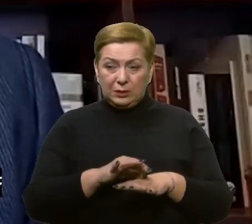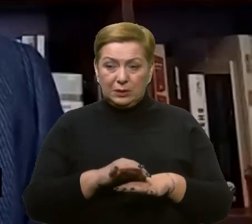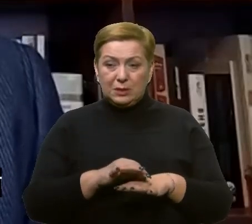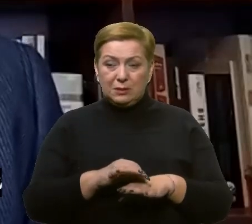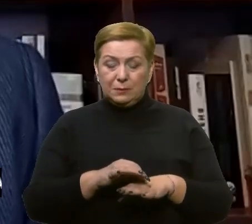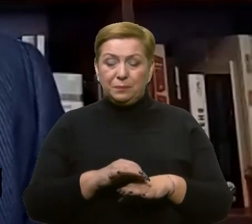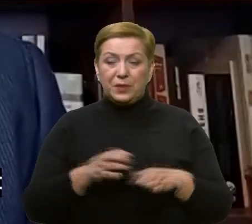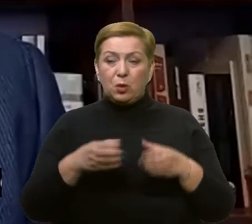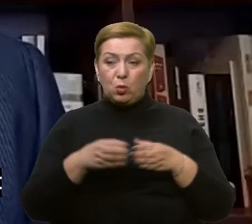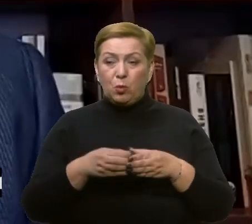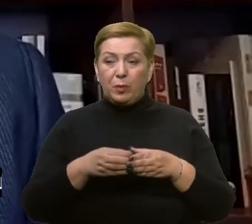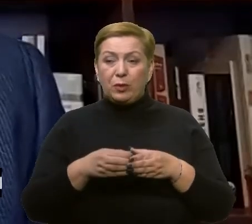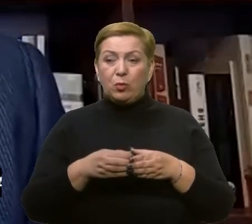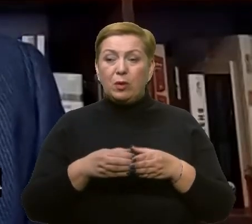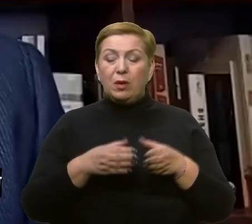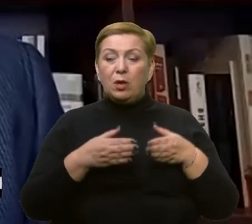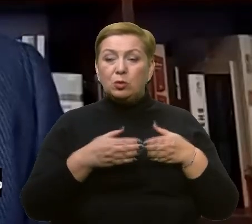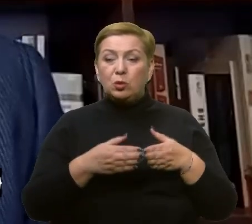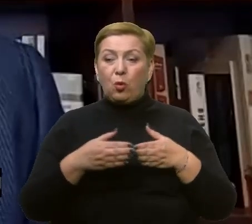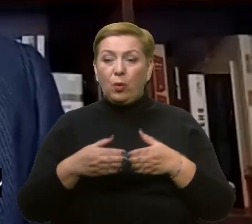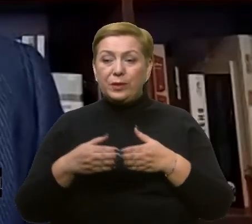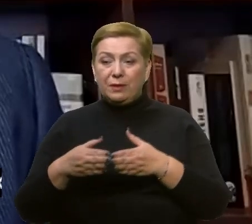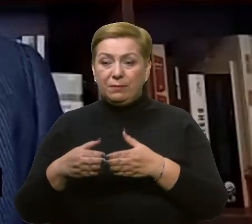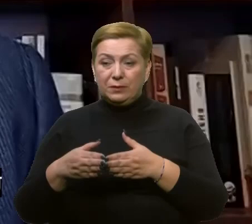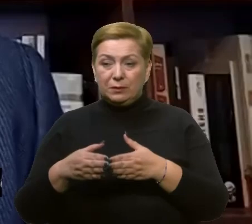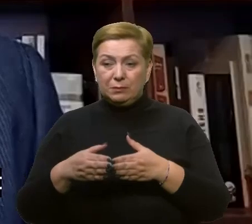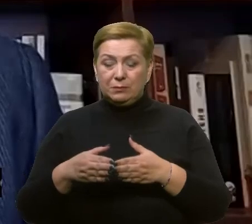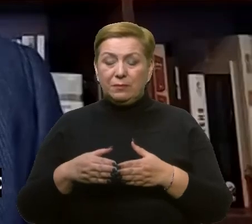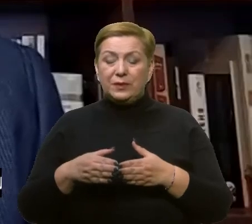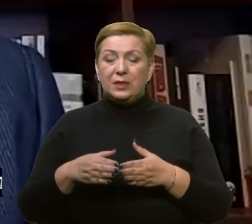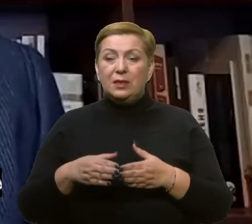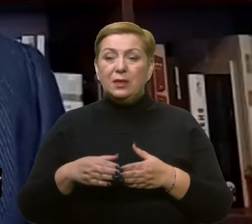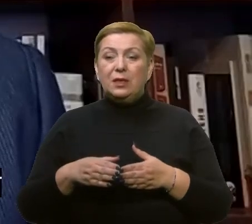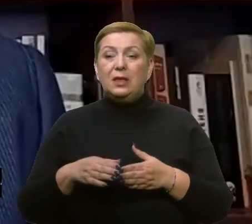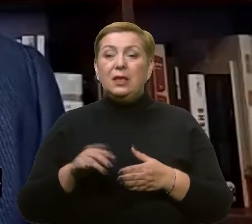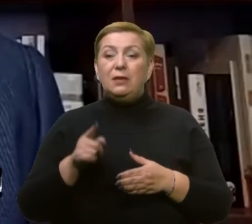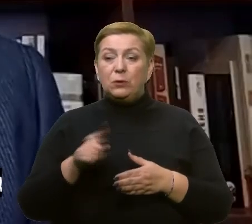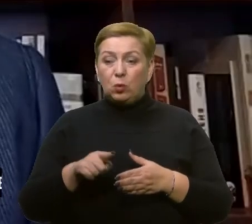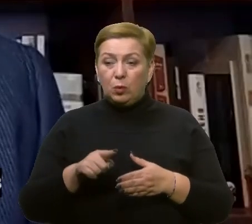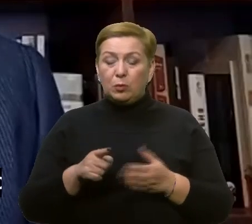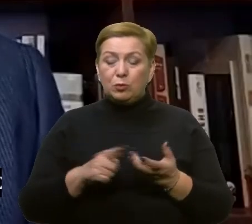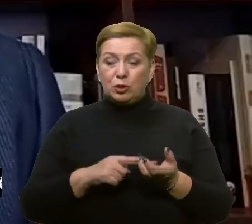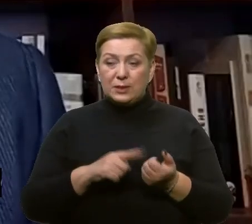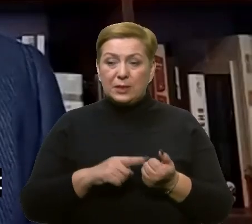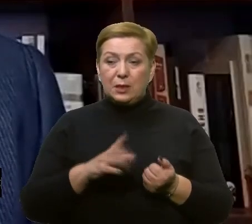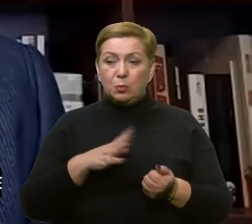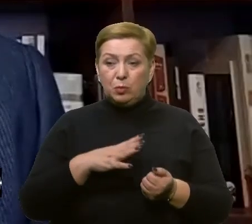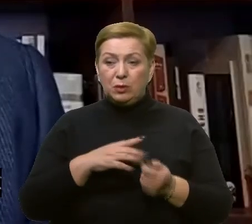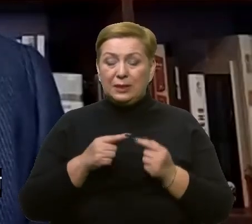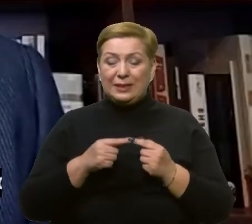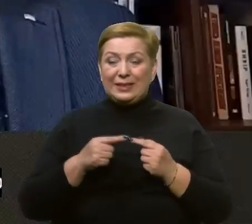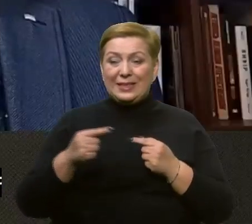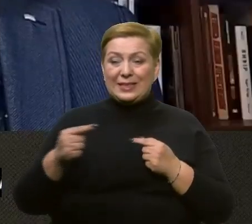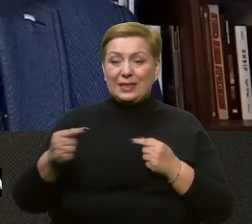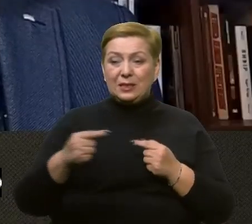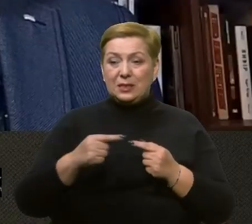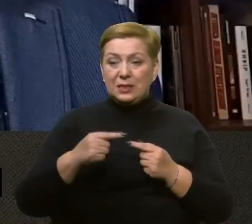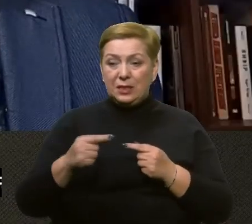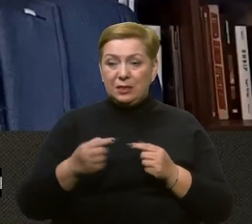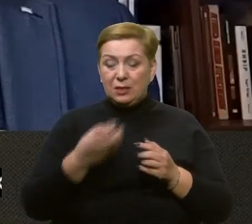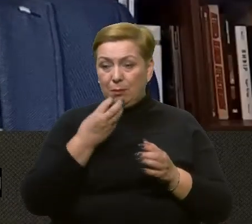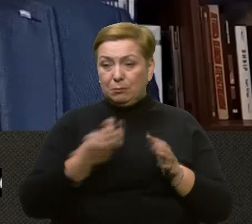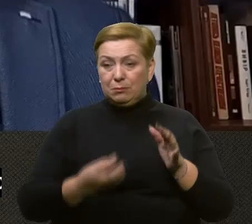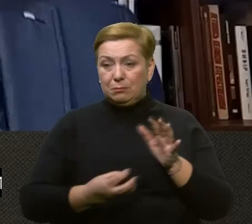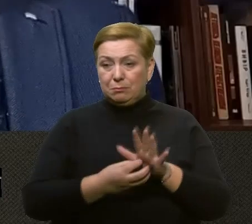групою морських дронів, і були поставлені в тому числі і дистанційно мінні